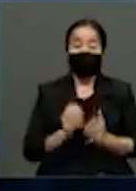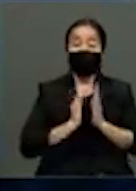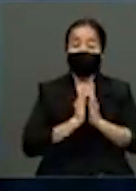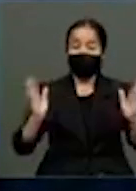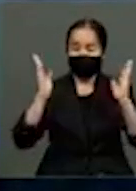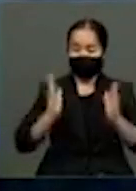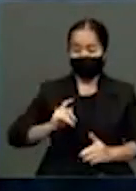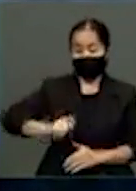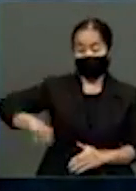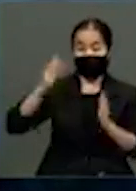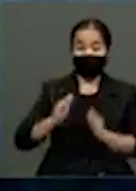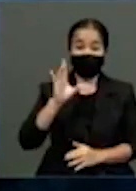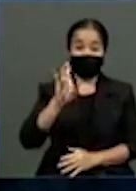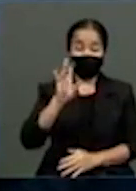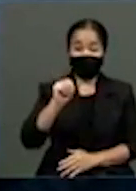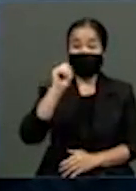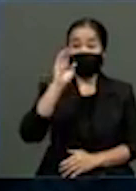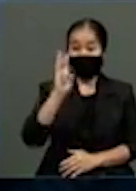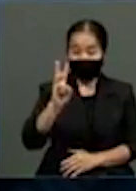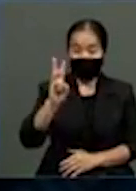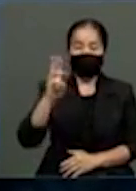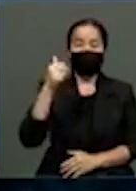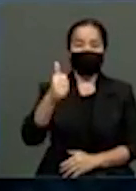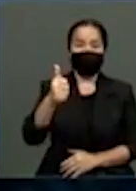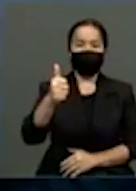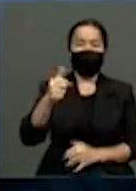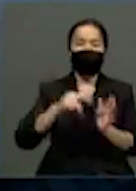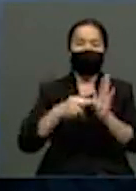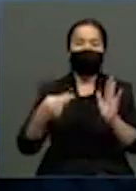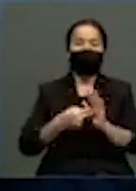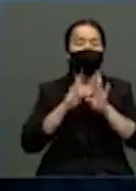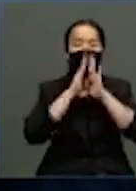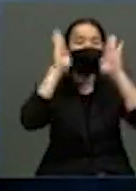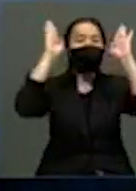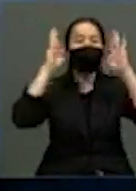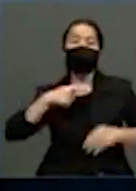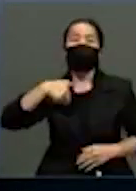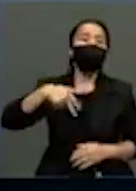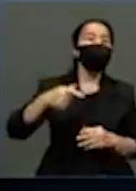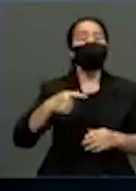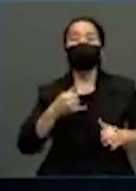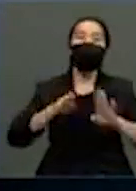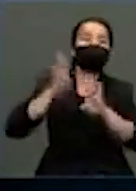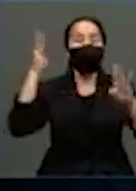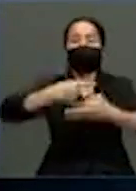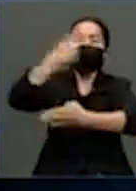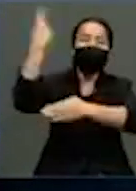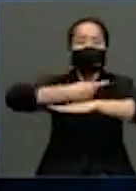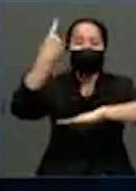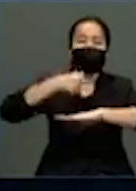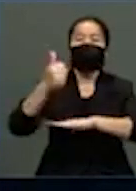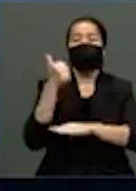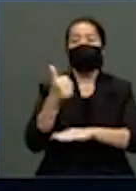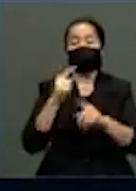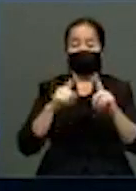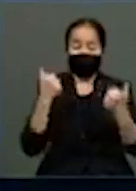ที่เหลือก็มาทางด่านข้ามแดนถาวรทางบกซึ่งตอนนี้นำเรียนว่า5วัน